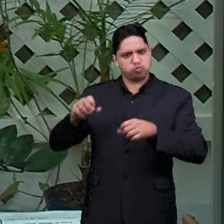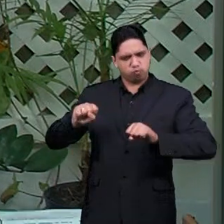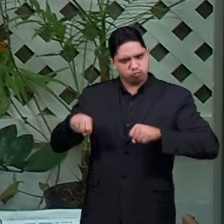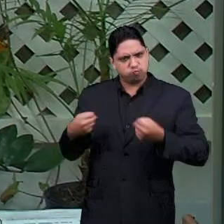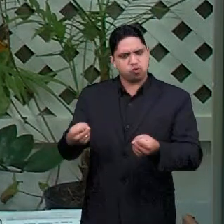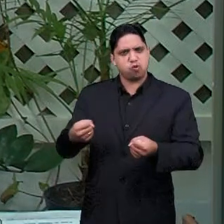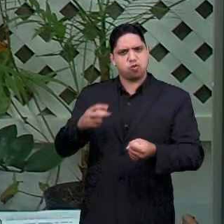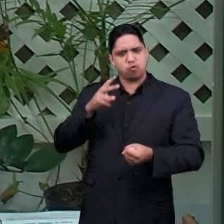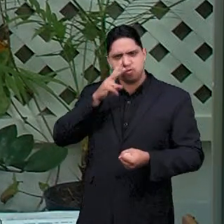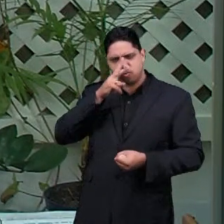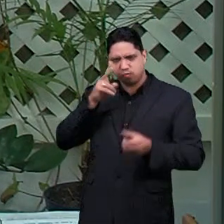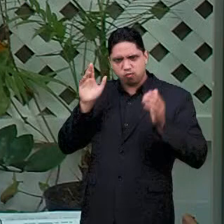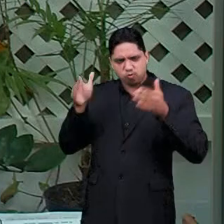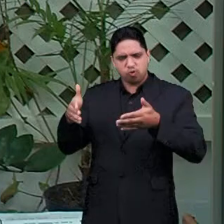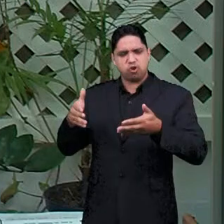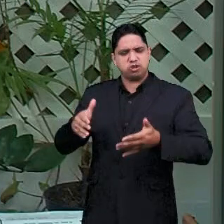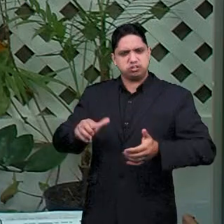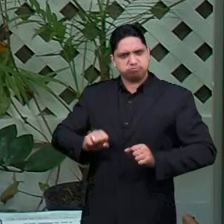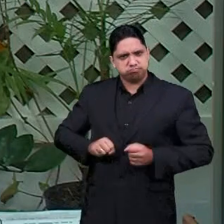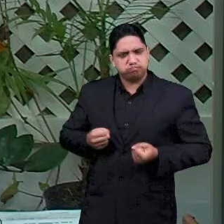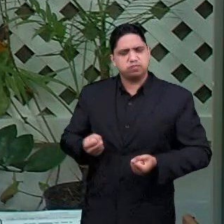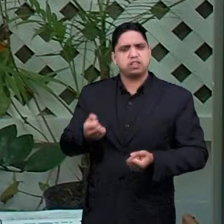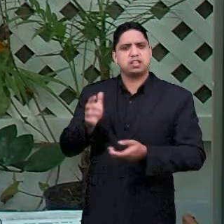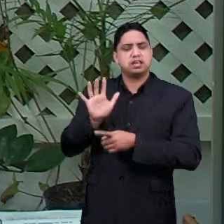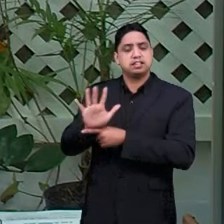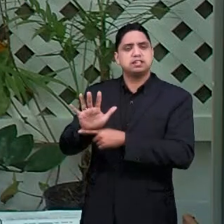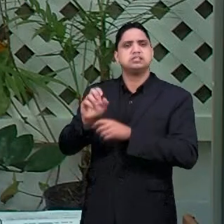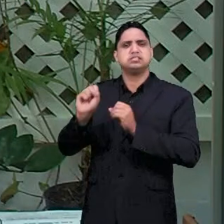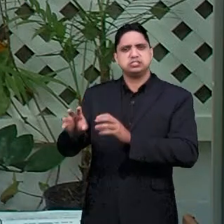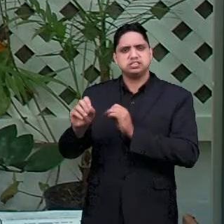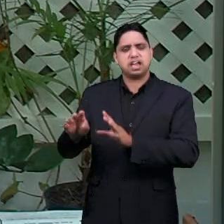engagés et orientent même